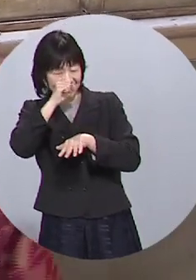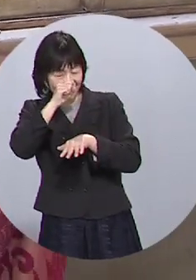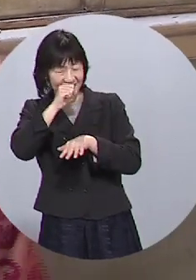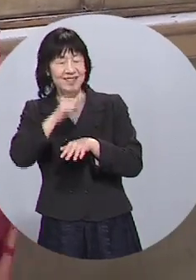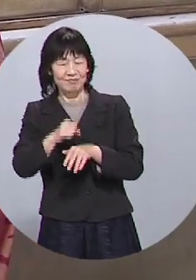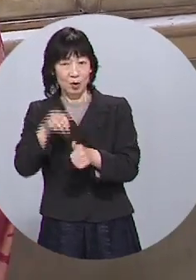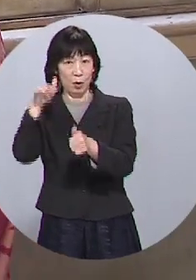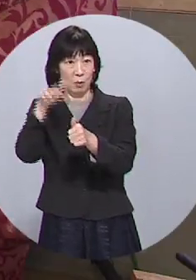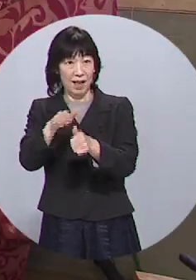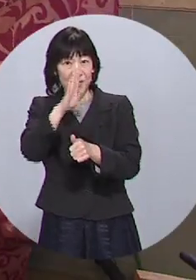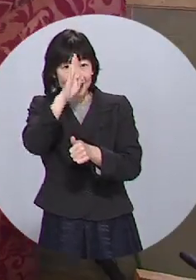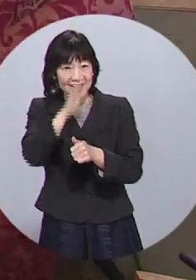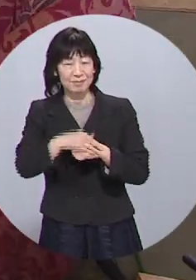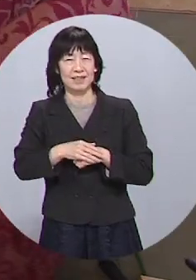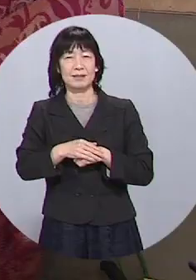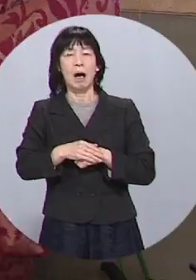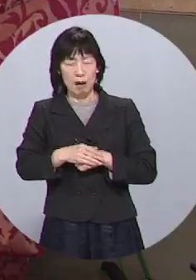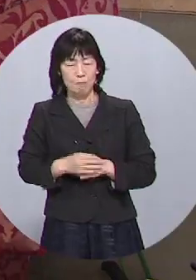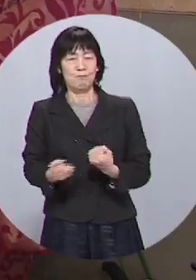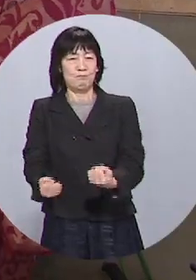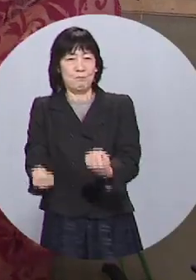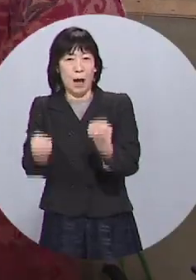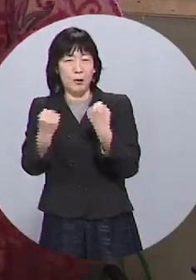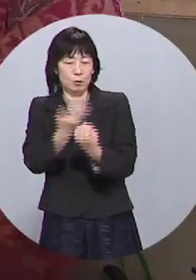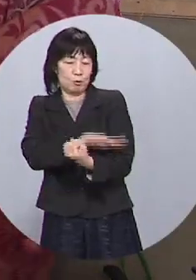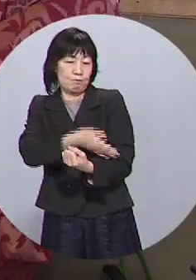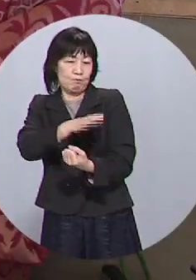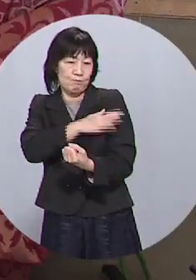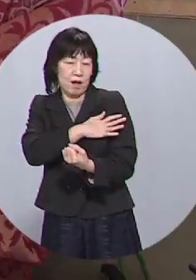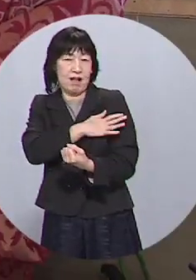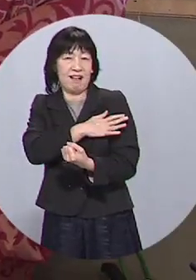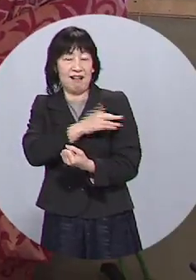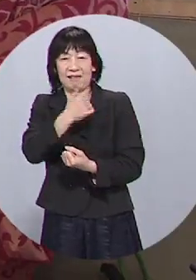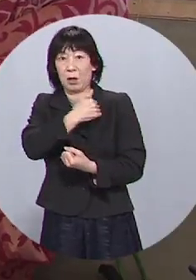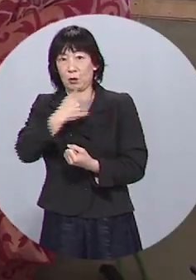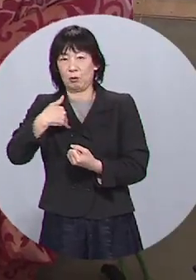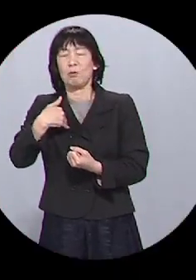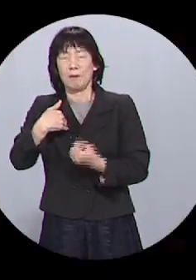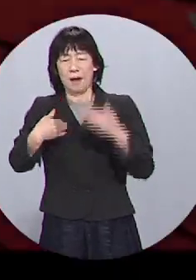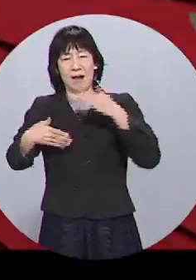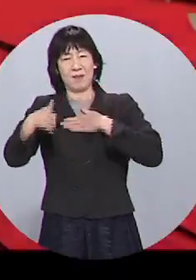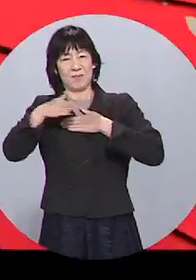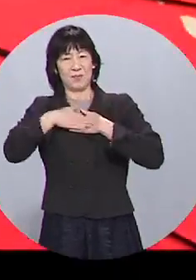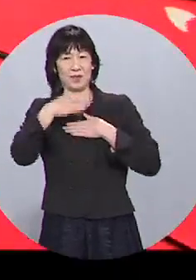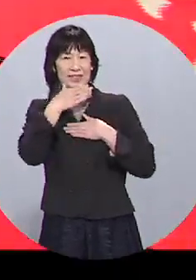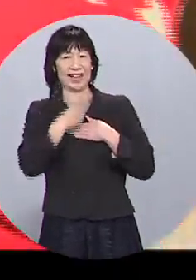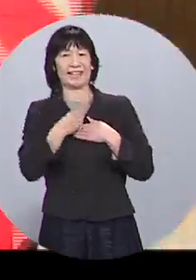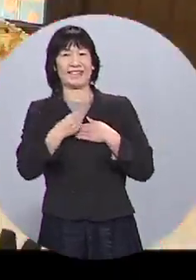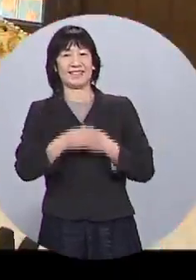ってください。 はい、いや本当にもうマッスル銘仙できるって聞いたらもうこれを着るしかない。